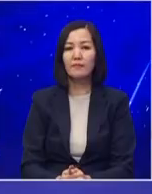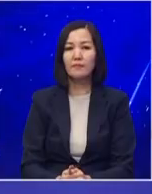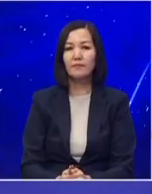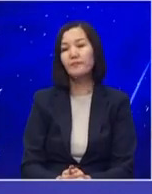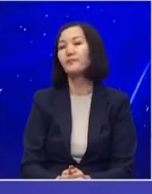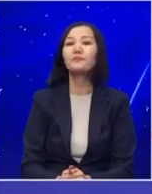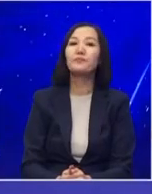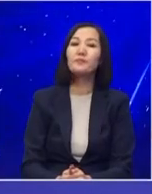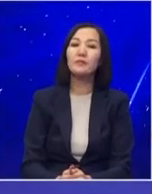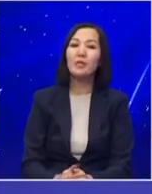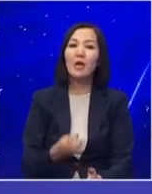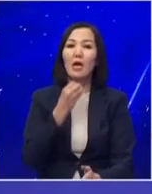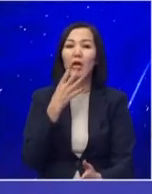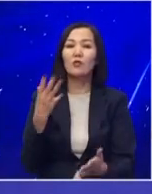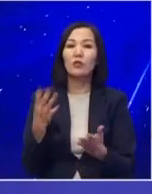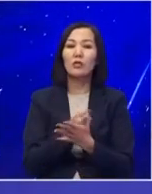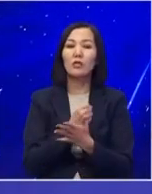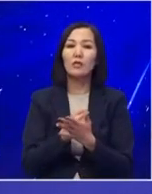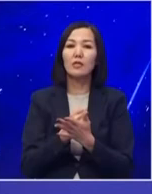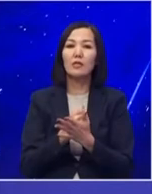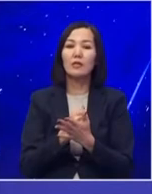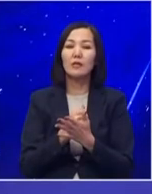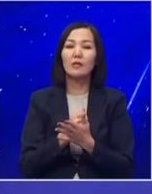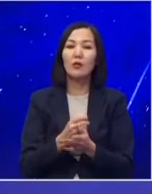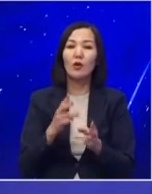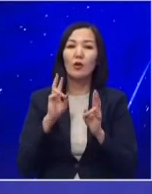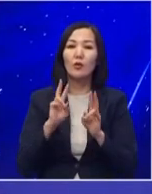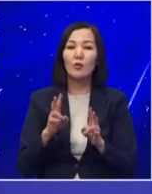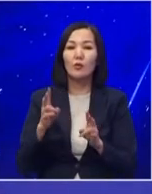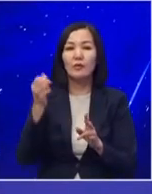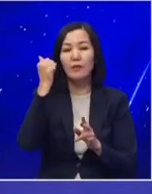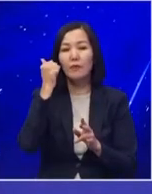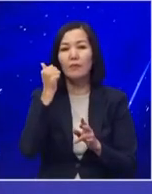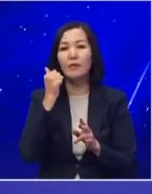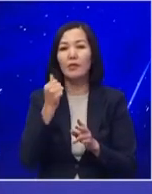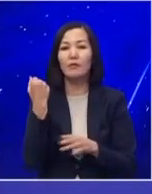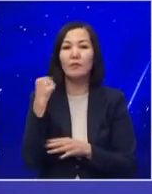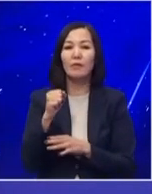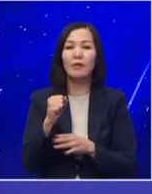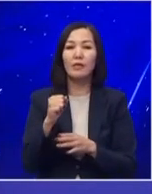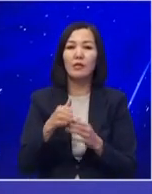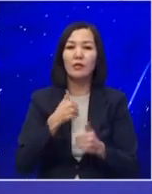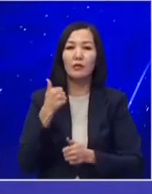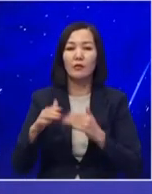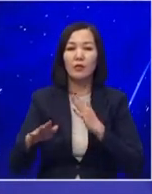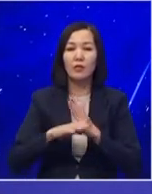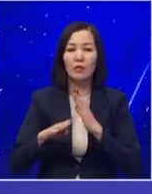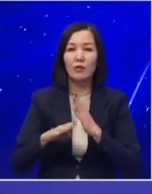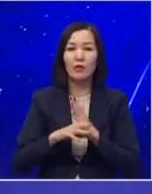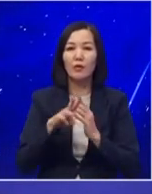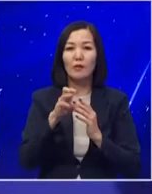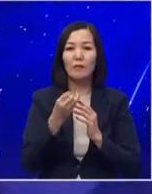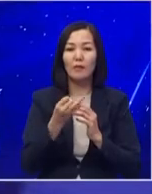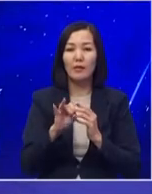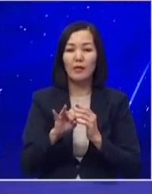неплохие результаты и во всех видах единоборств однако пожалуй самый запоминающийся победа-победа чемпиона мира по каратэ шинкиокушинкай мире и